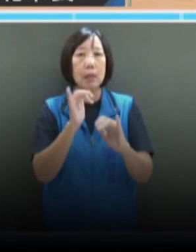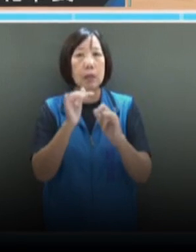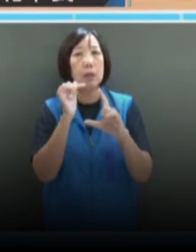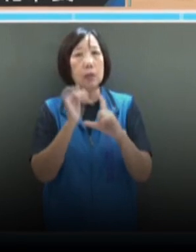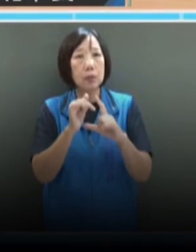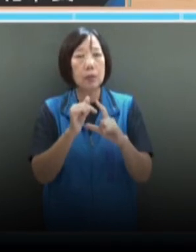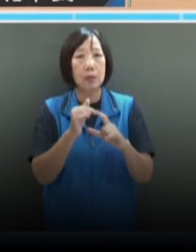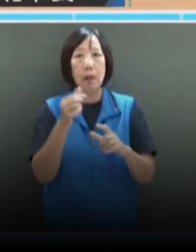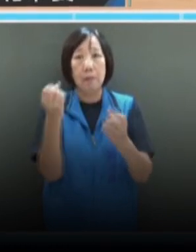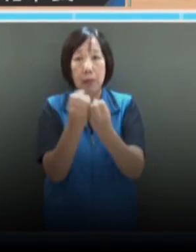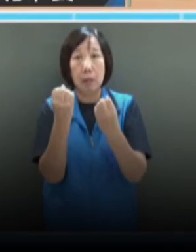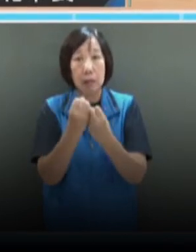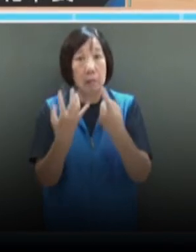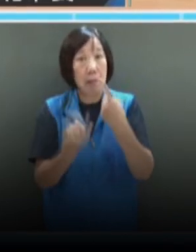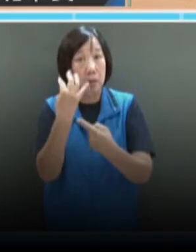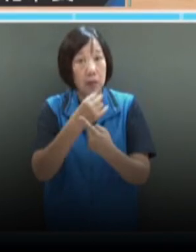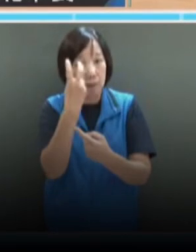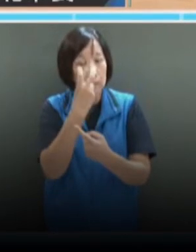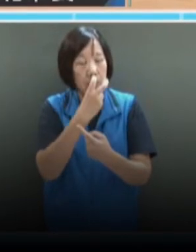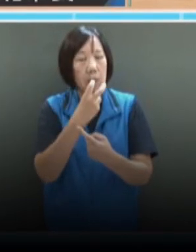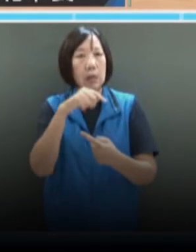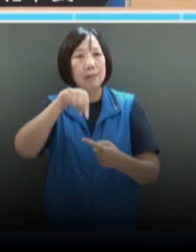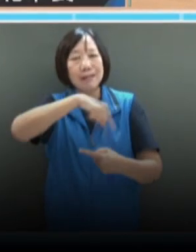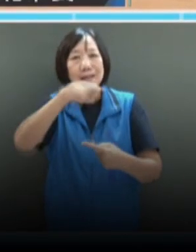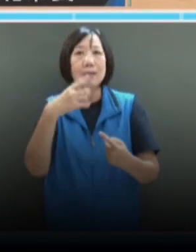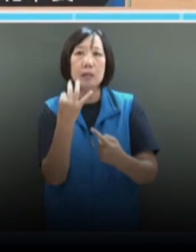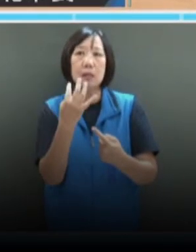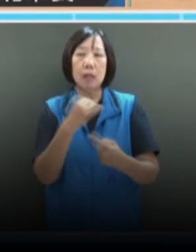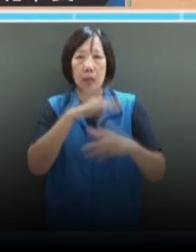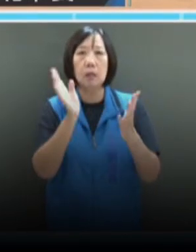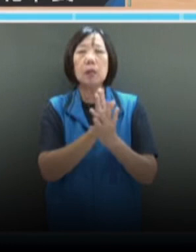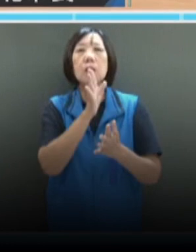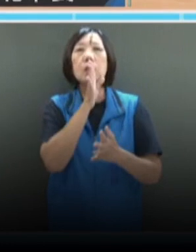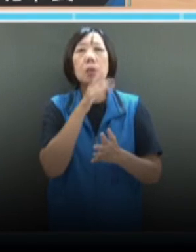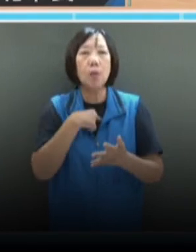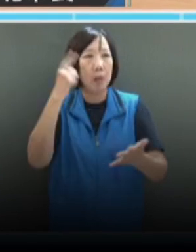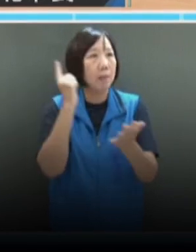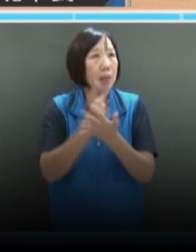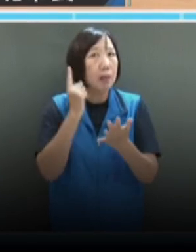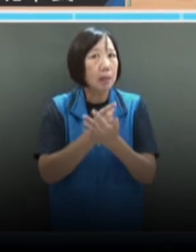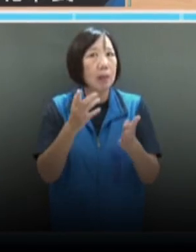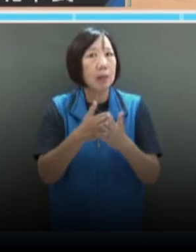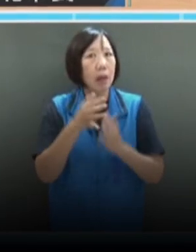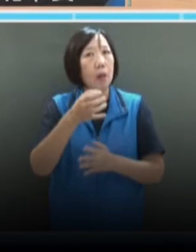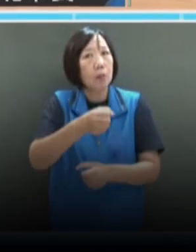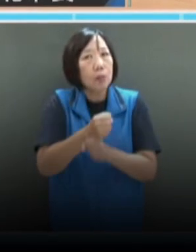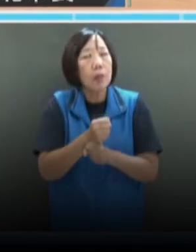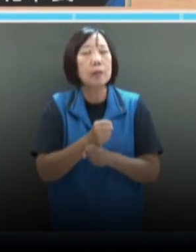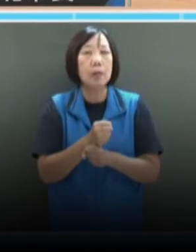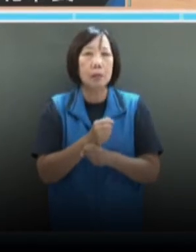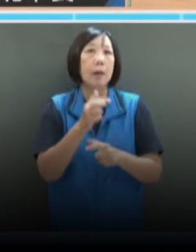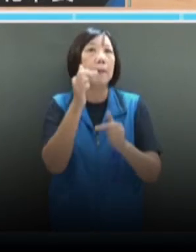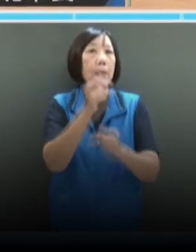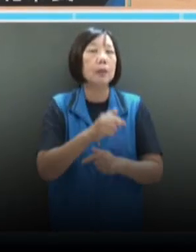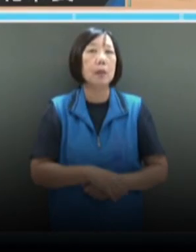区阳性率的监测，这几个都是我们每天要观察的指标，所以我